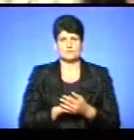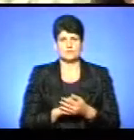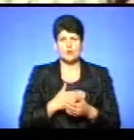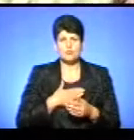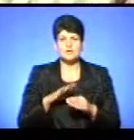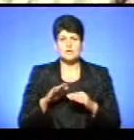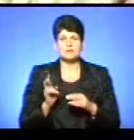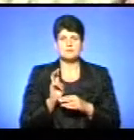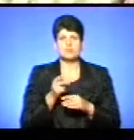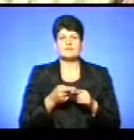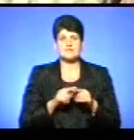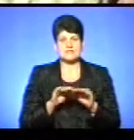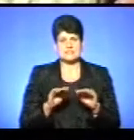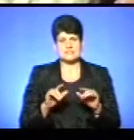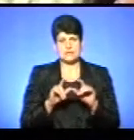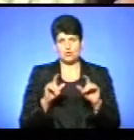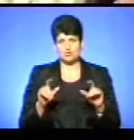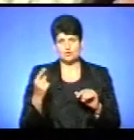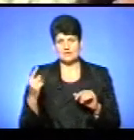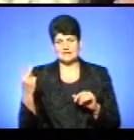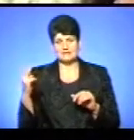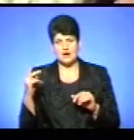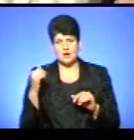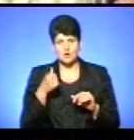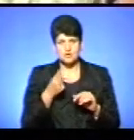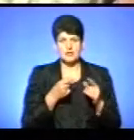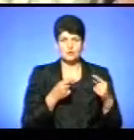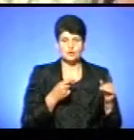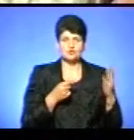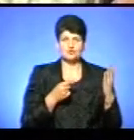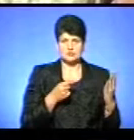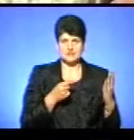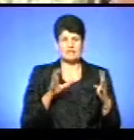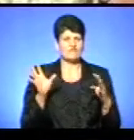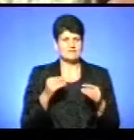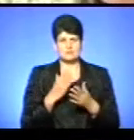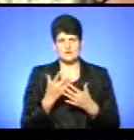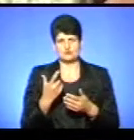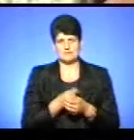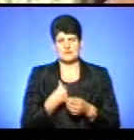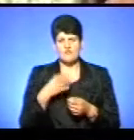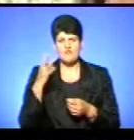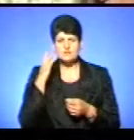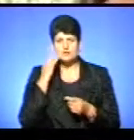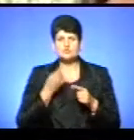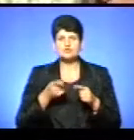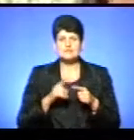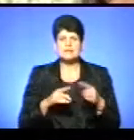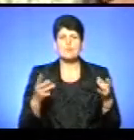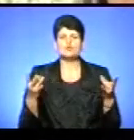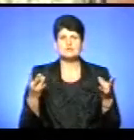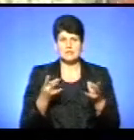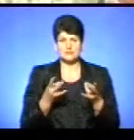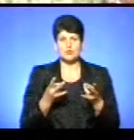дітки ходять в цей садочок, і одному два рочки, другому чотири, і всі мають щеплення. Я вважаю, що це потрібно,